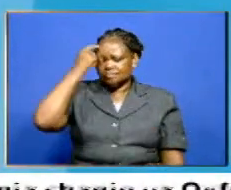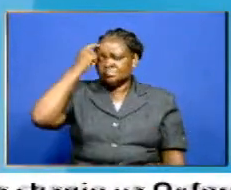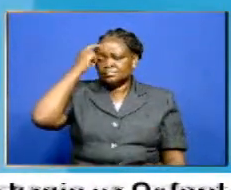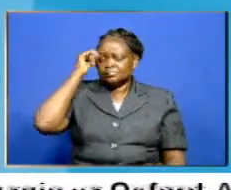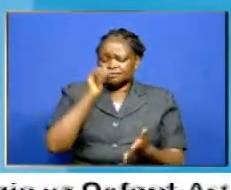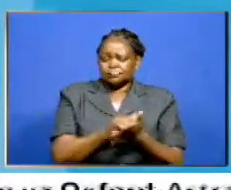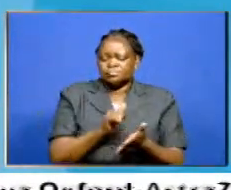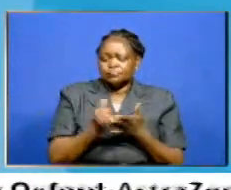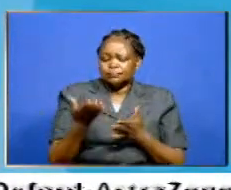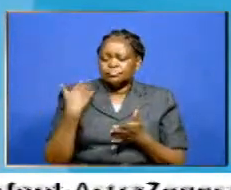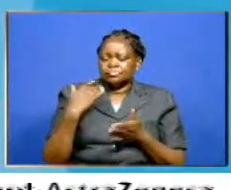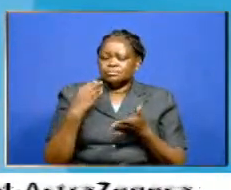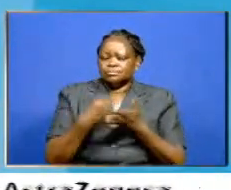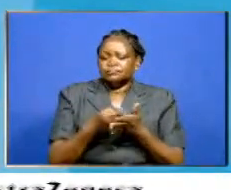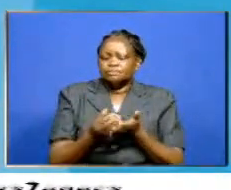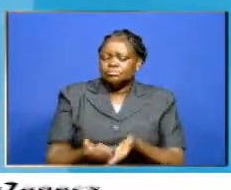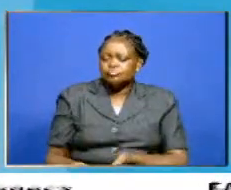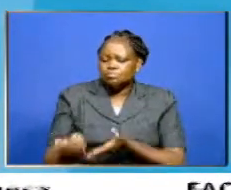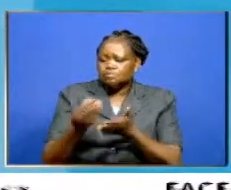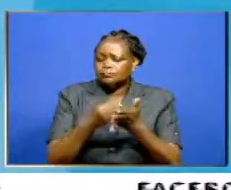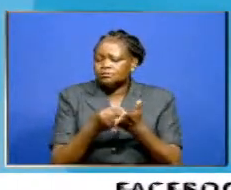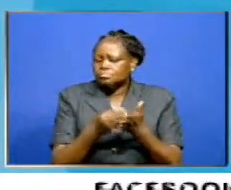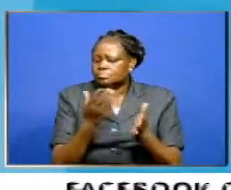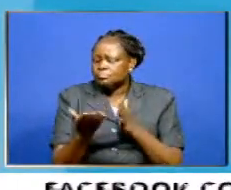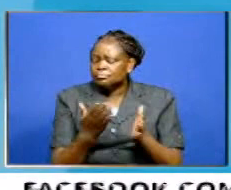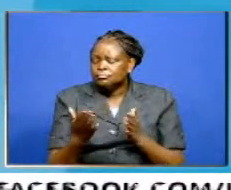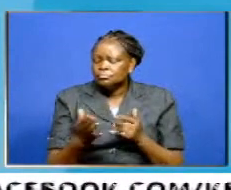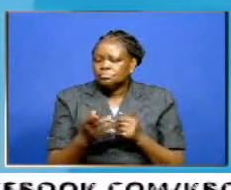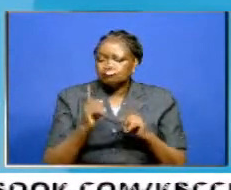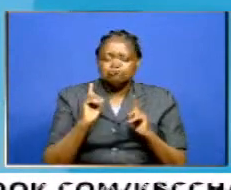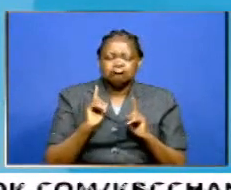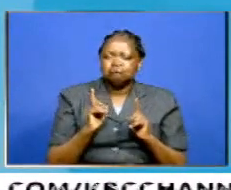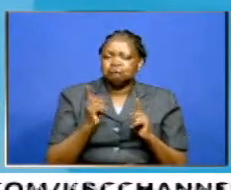kwamba zile pesa ambazo tunakusanya ni kidogo, ama tuseme kwamba